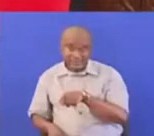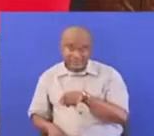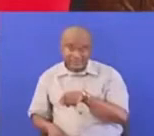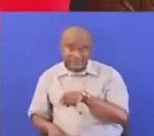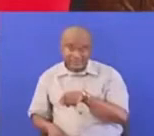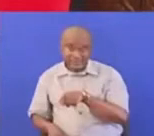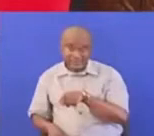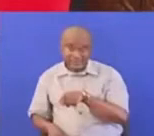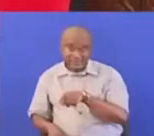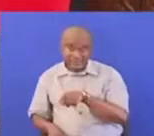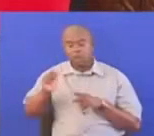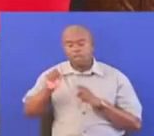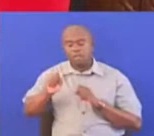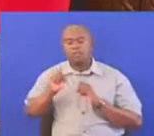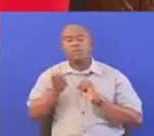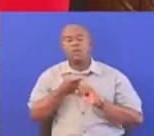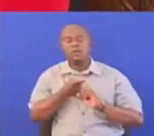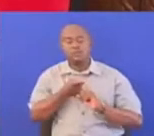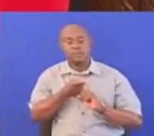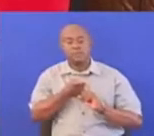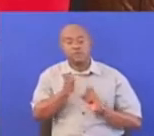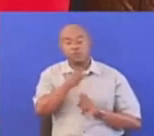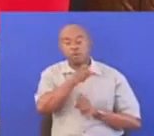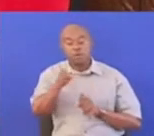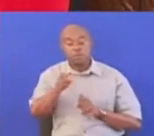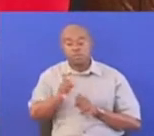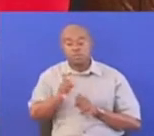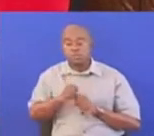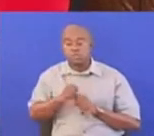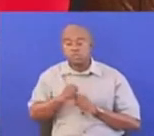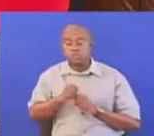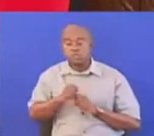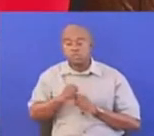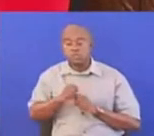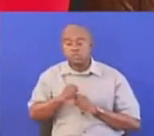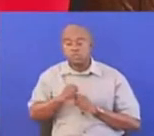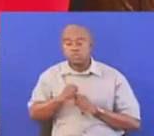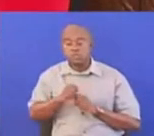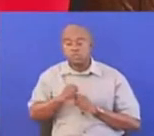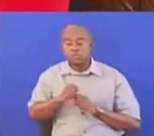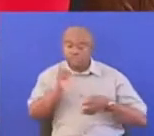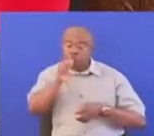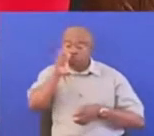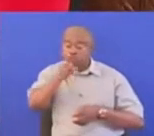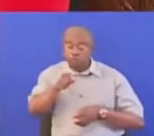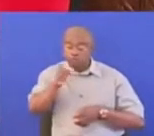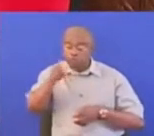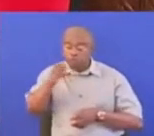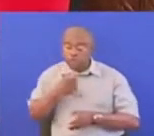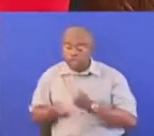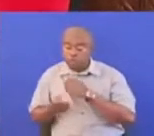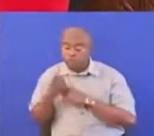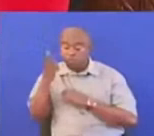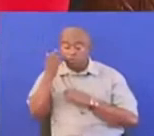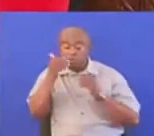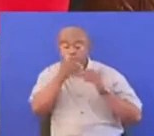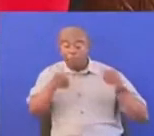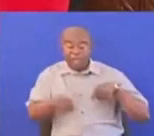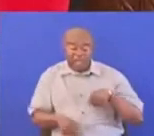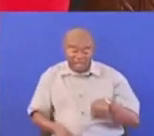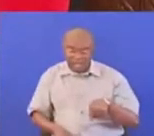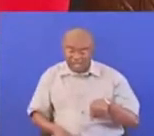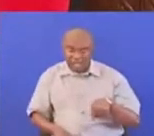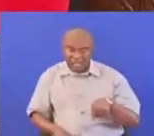Ruaha, wakawe marafiki na wananchi, waitishe mikutano. Sio mwananchi anaamka asubuhi anakuta mpaka